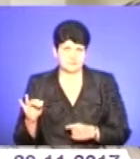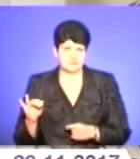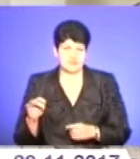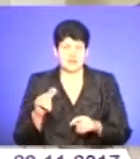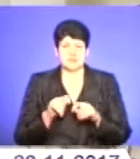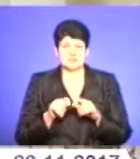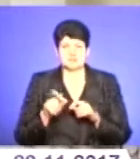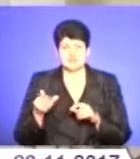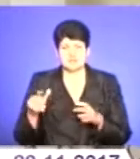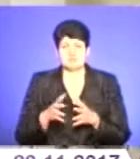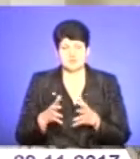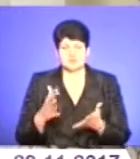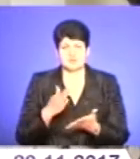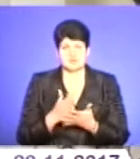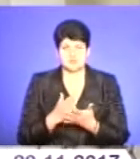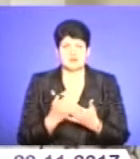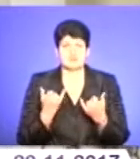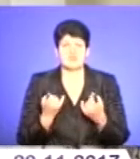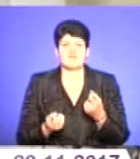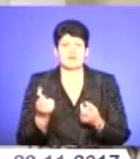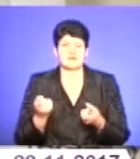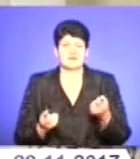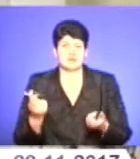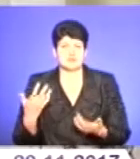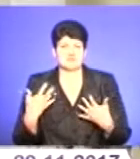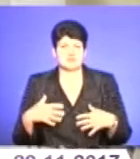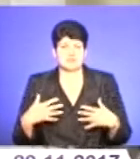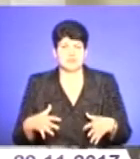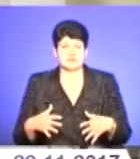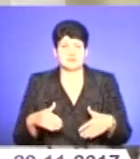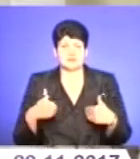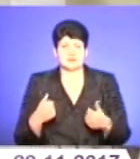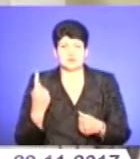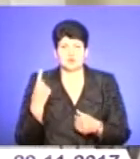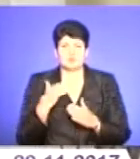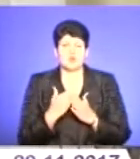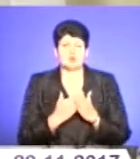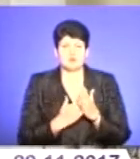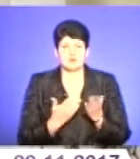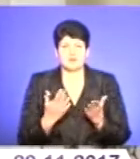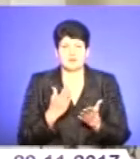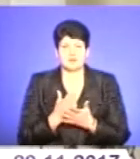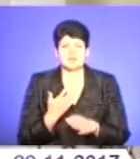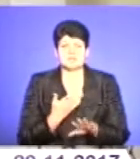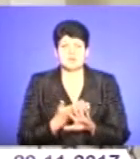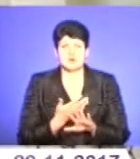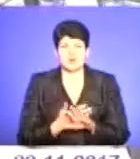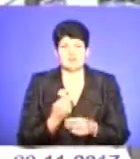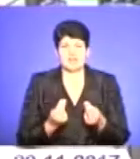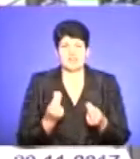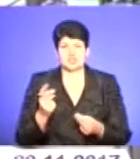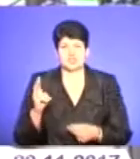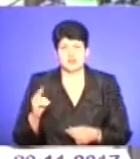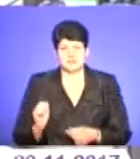Експертиза по більшості триває, але зараз виявлено вже, ну, надано вже один протокол, яким є забраковано іграшку.